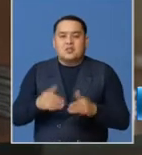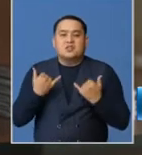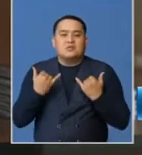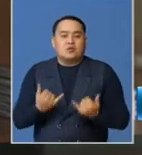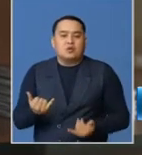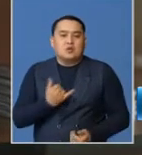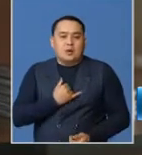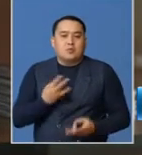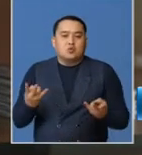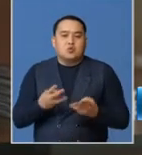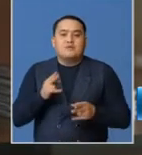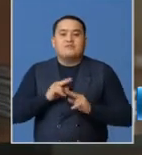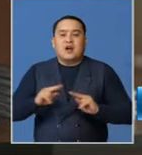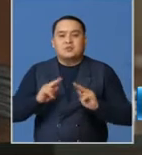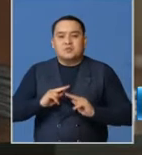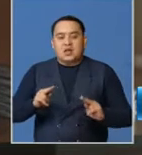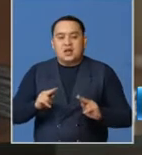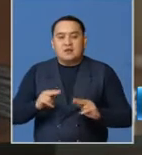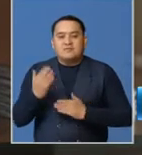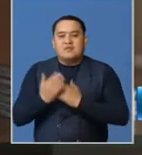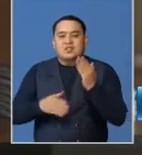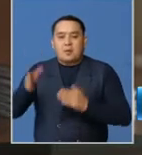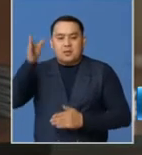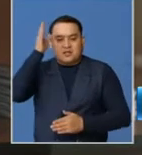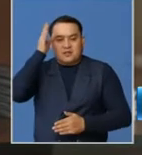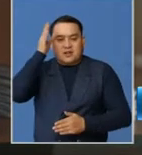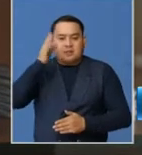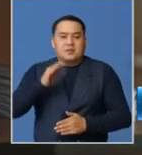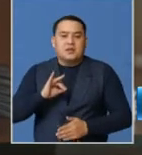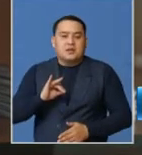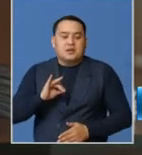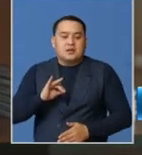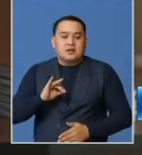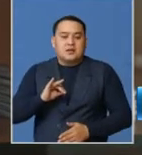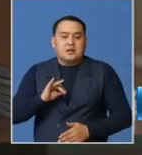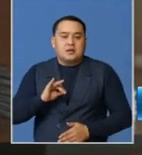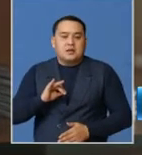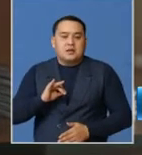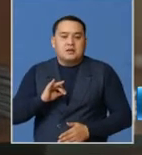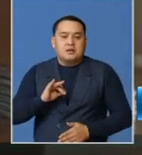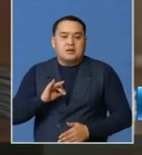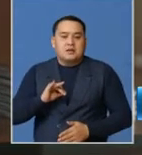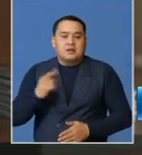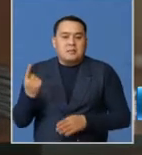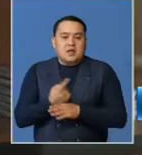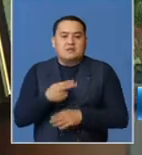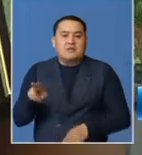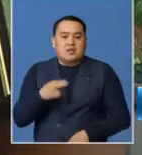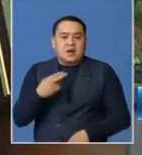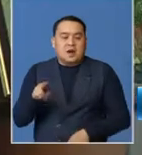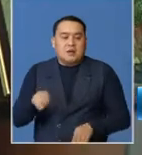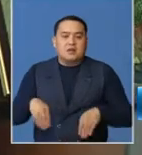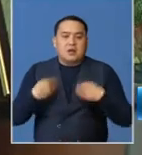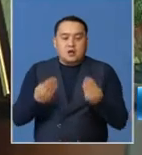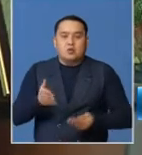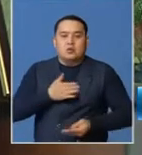нам нужны воспитатели, педагоги с высшим образованием. И вот с 1 декабря дают